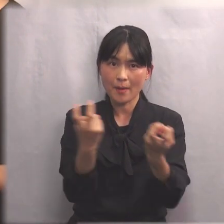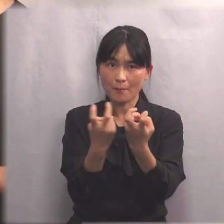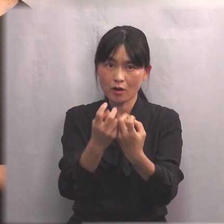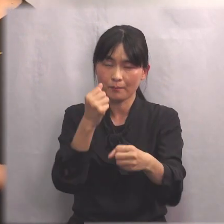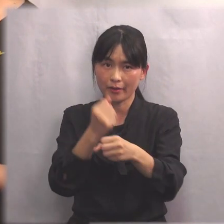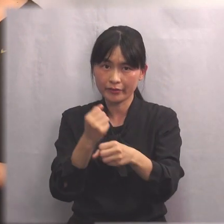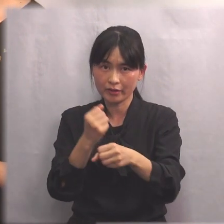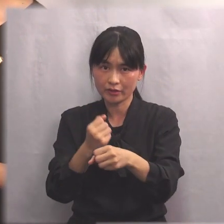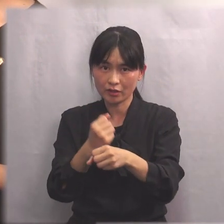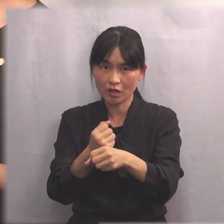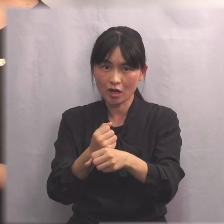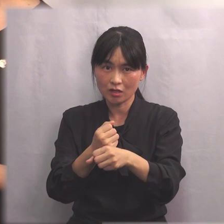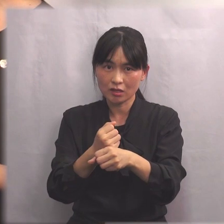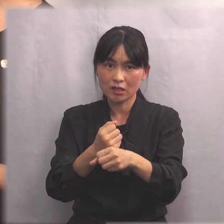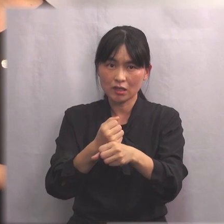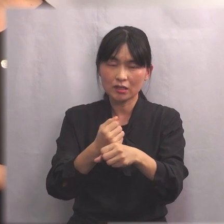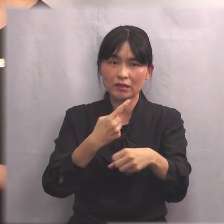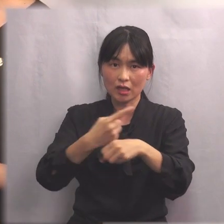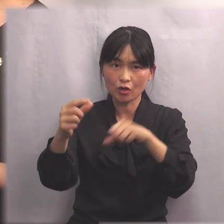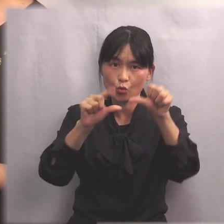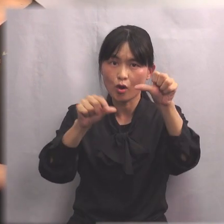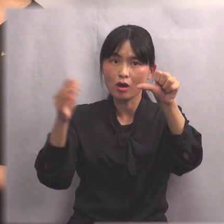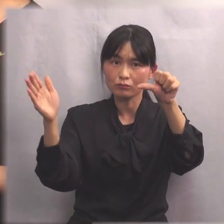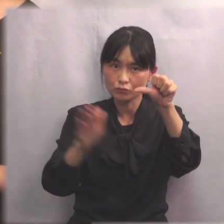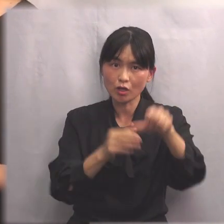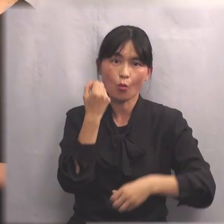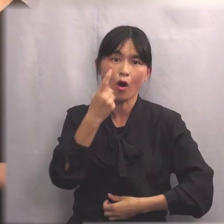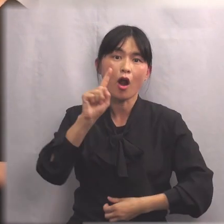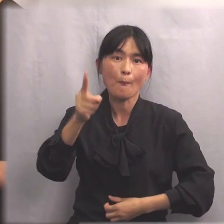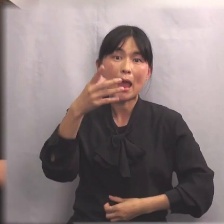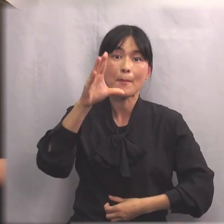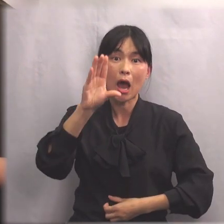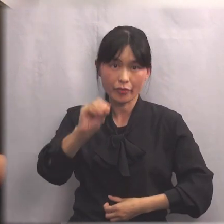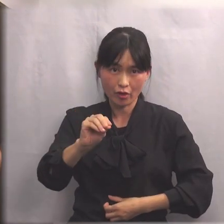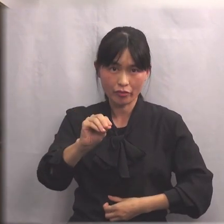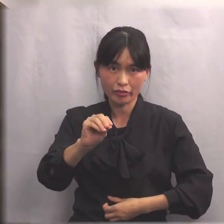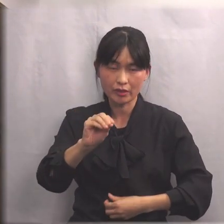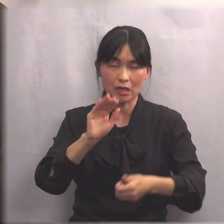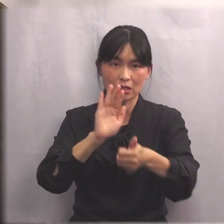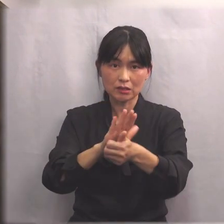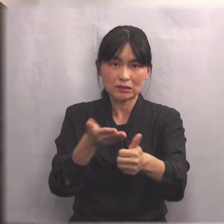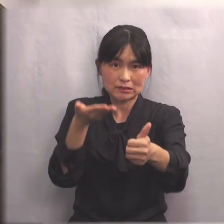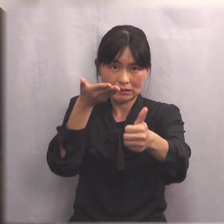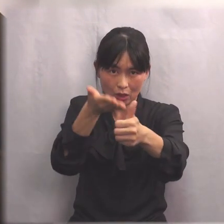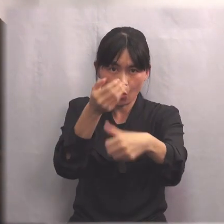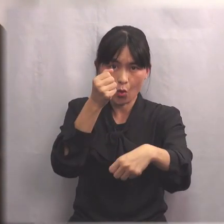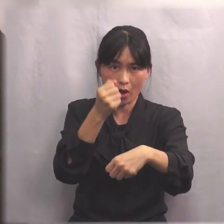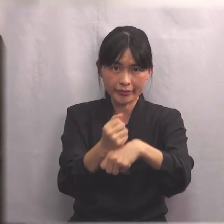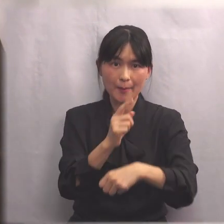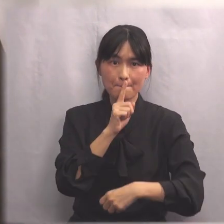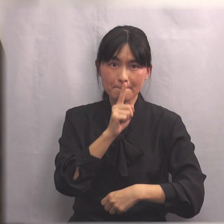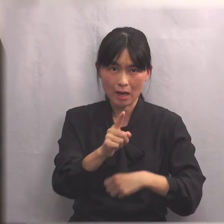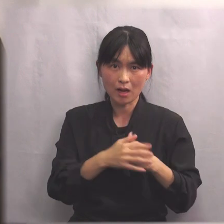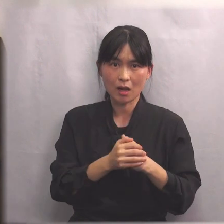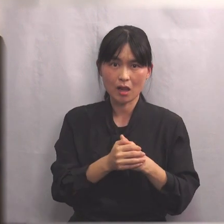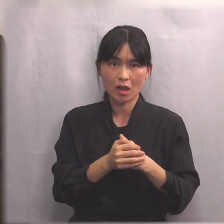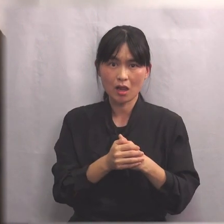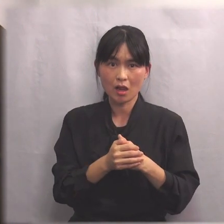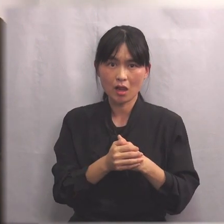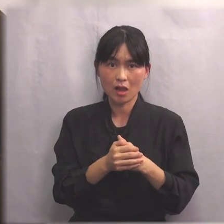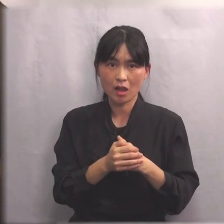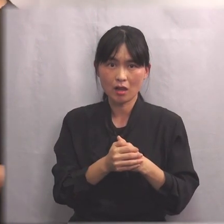2021년 5월부터 선정된 지역위원회들에게 최소 월 100만 원의 지원을 제공한다. 라고 하는